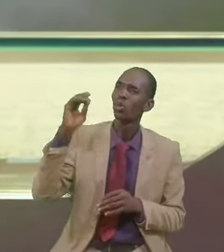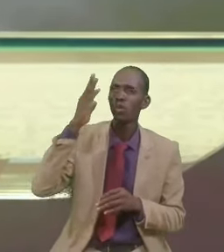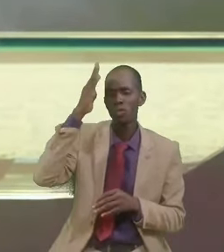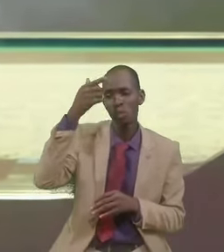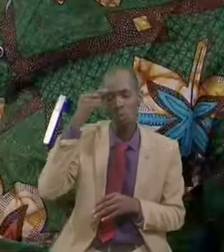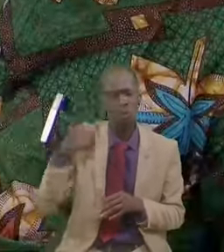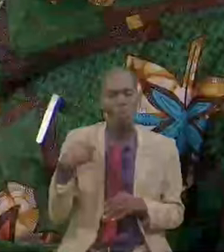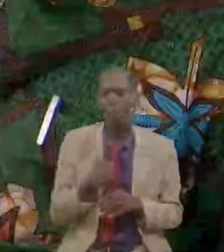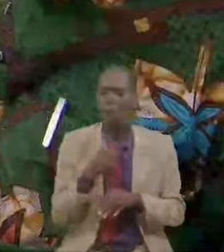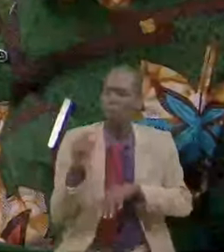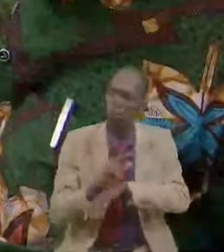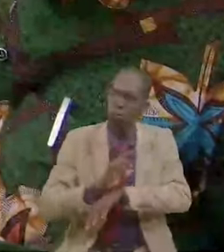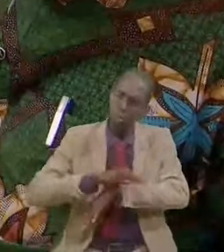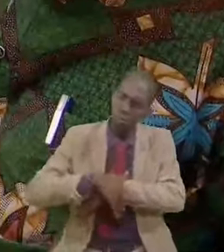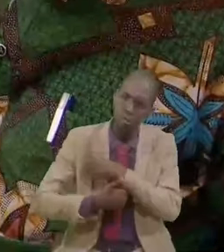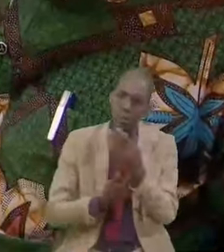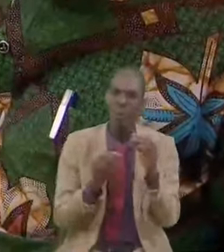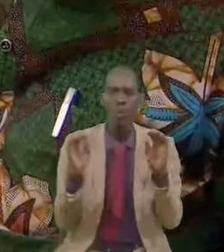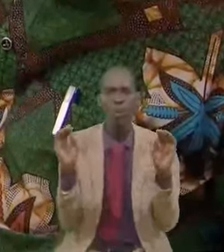n'a rien.